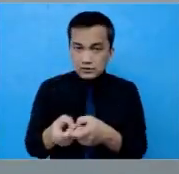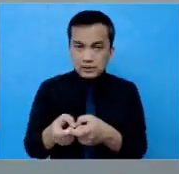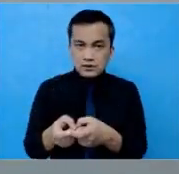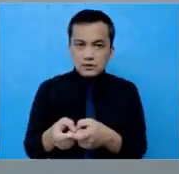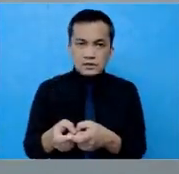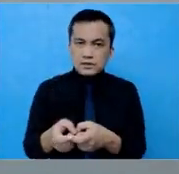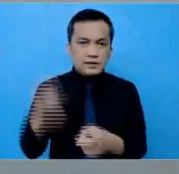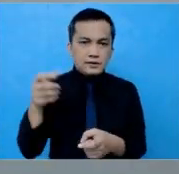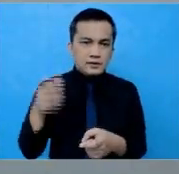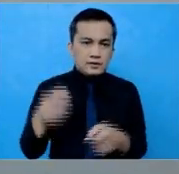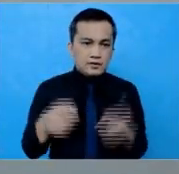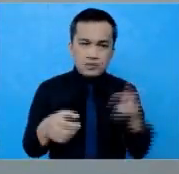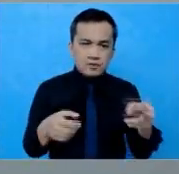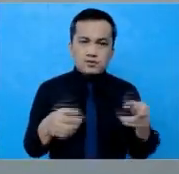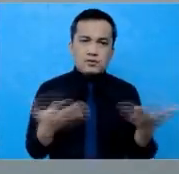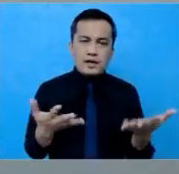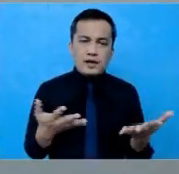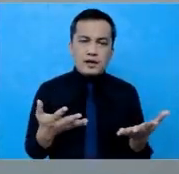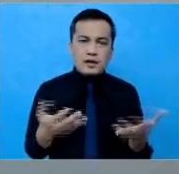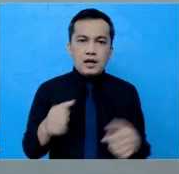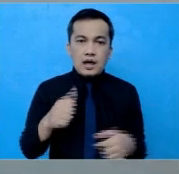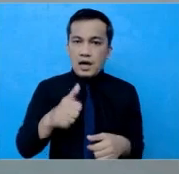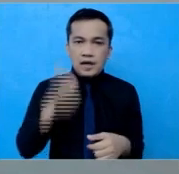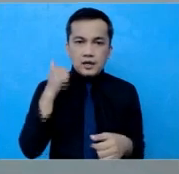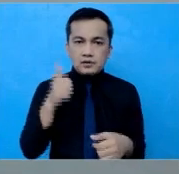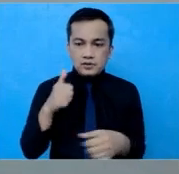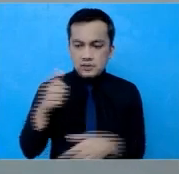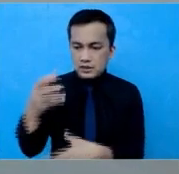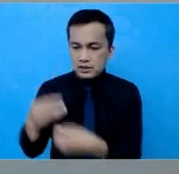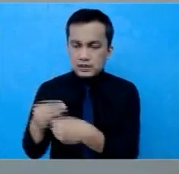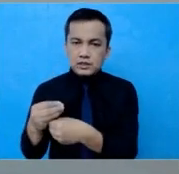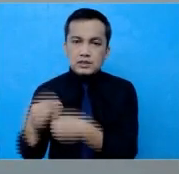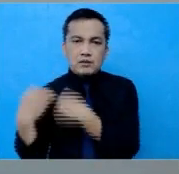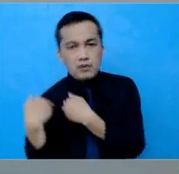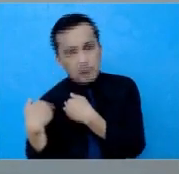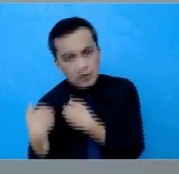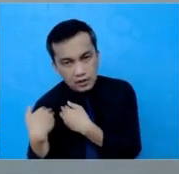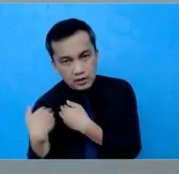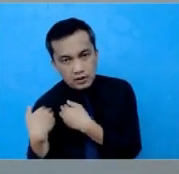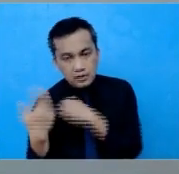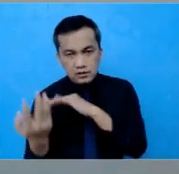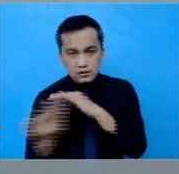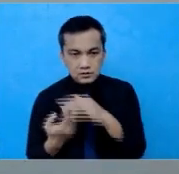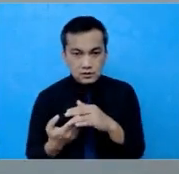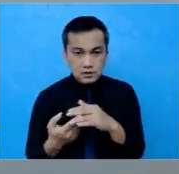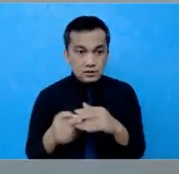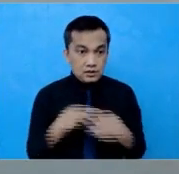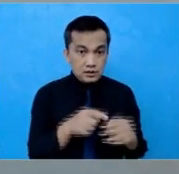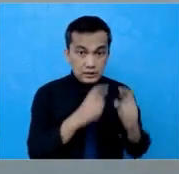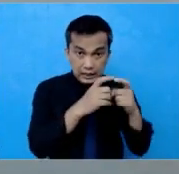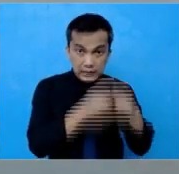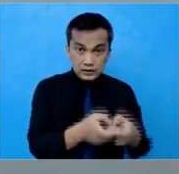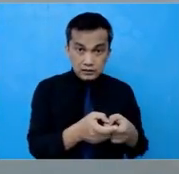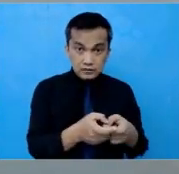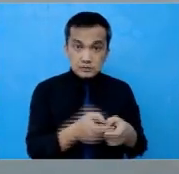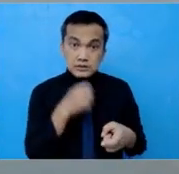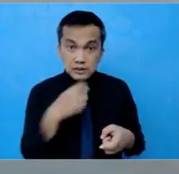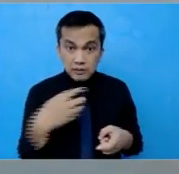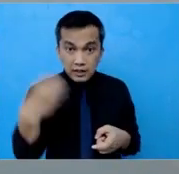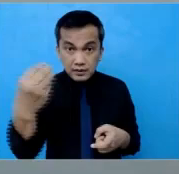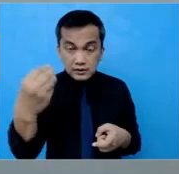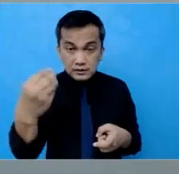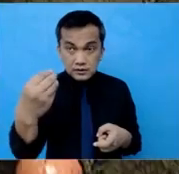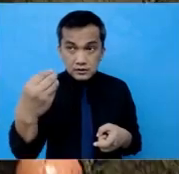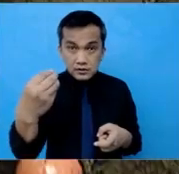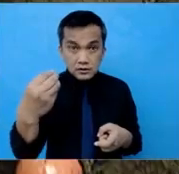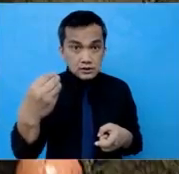natin na magdagdag ng hirap sa ating mga consumers na naka-lockdown na nga sila, hindi sila makalabas, hindi sila makapasok